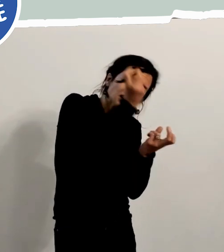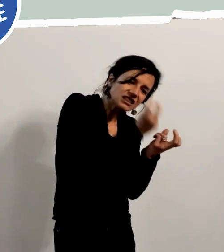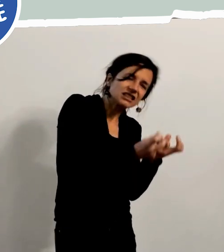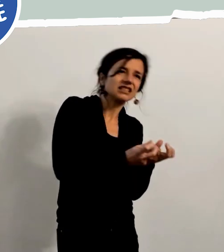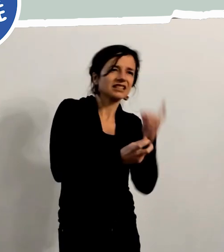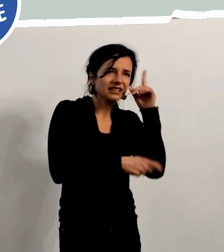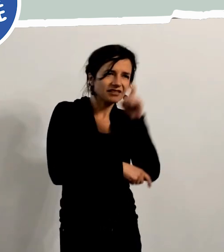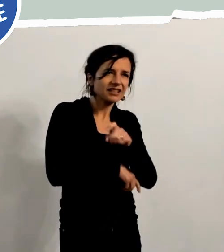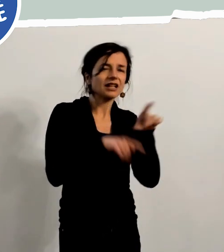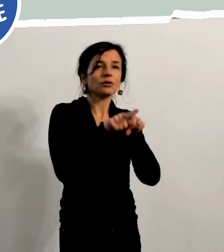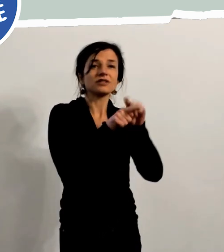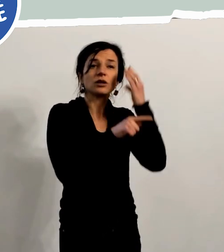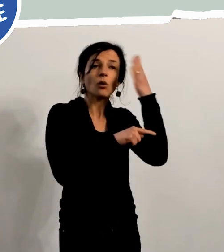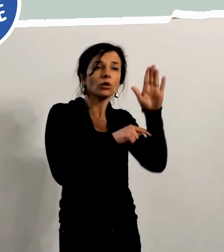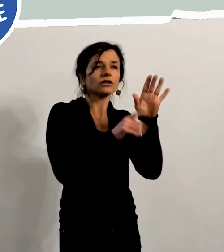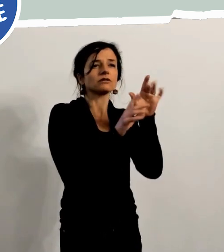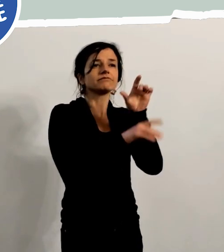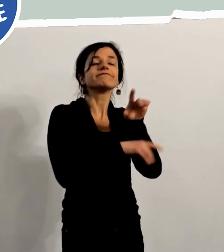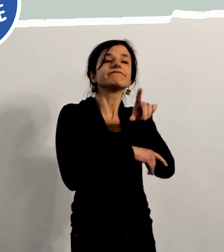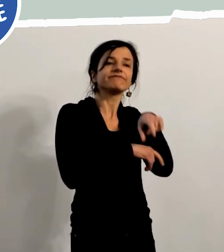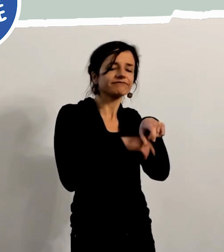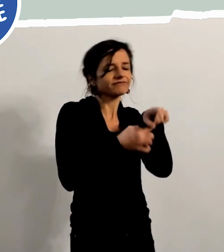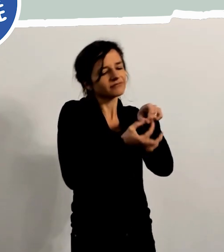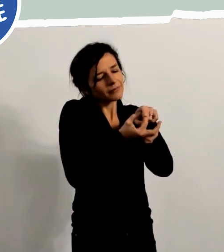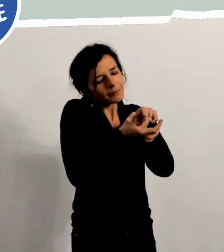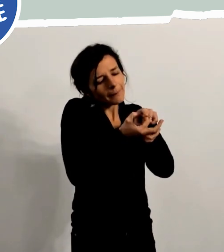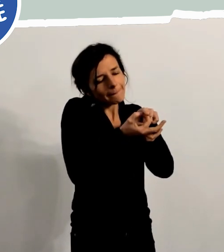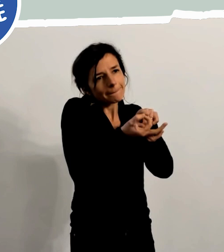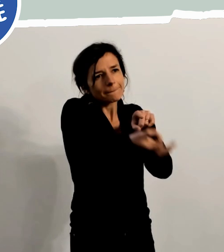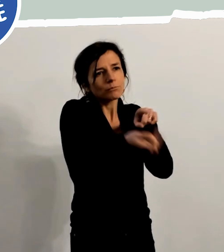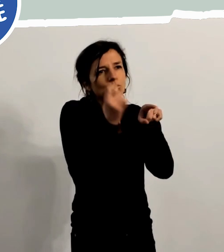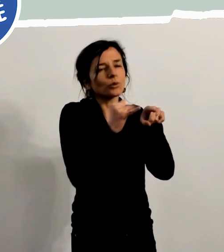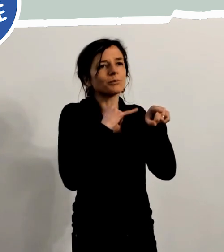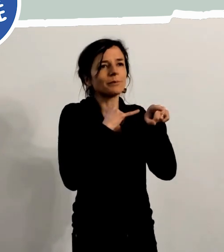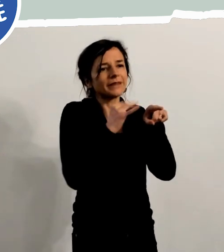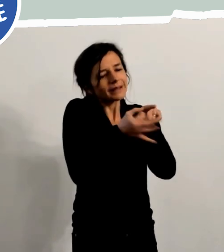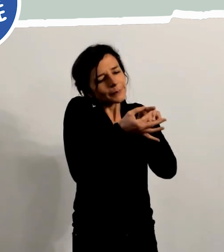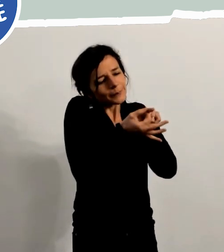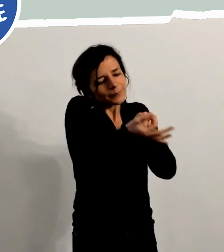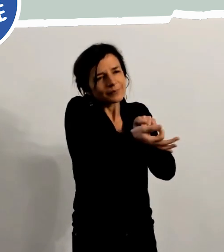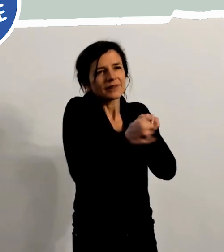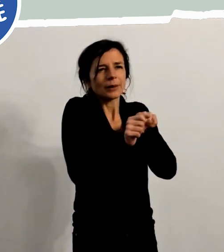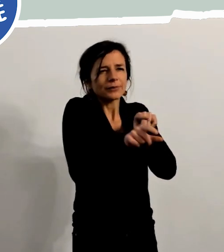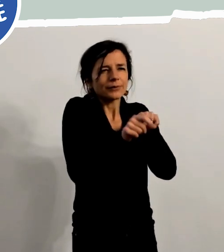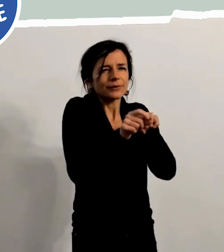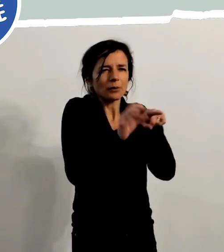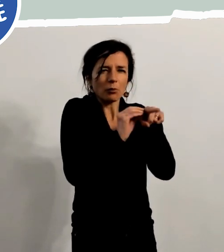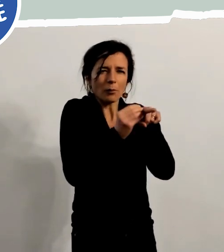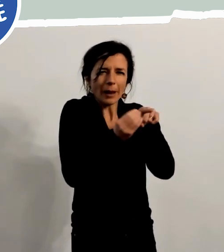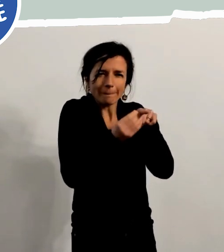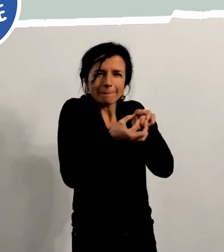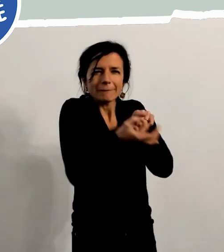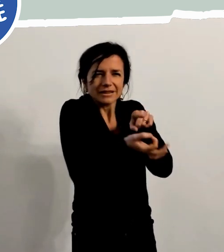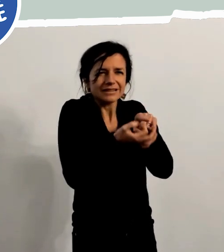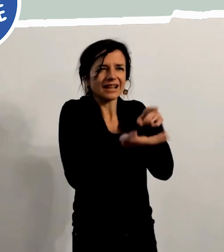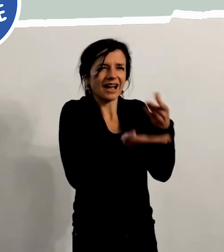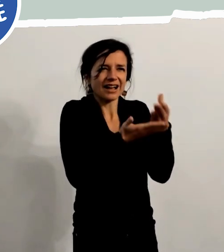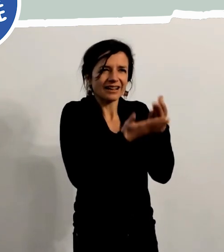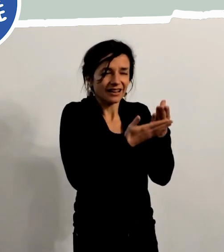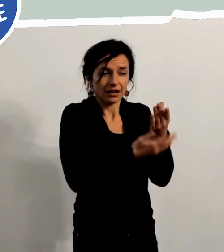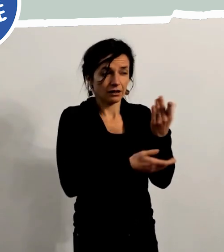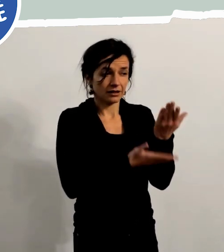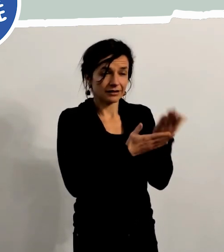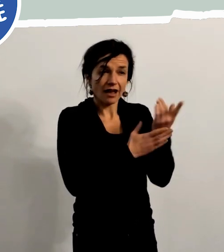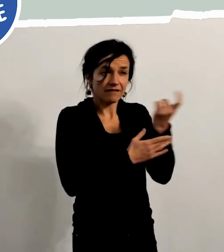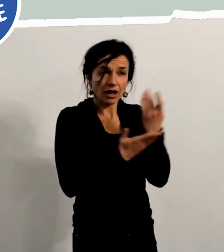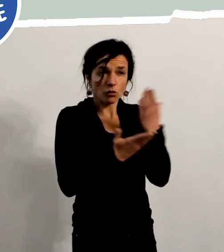est une malformation au niveau donc de l'urètre qui apparaît sous la verge. Il y a plein d'anomalies, toutes ces anomalies, ce sont des anomalies